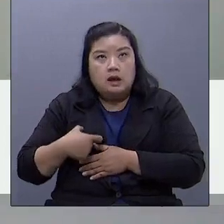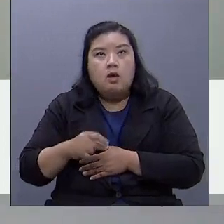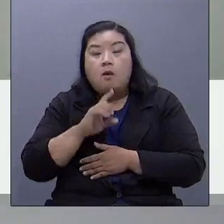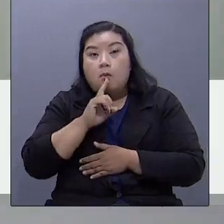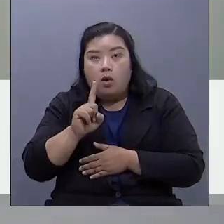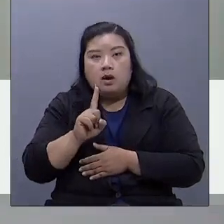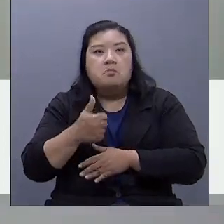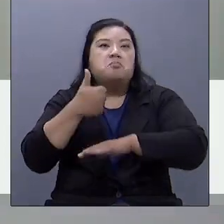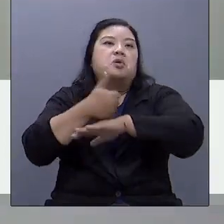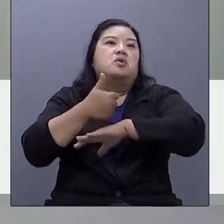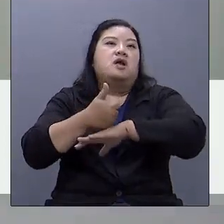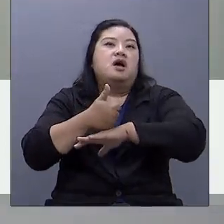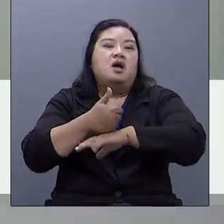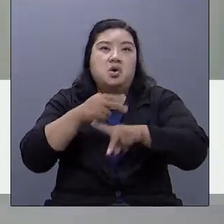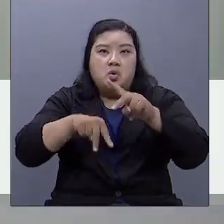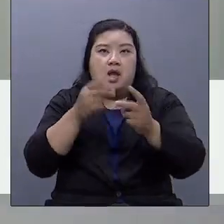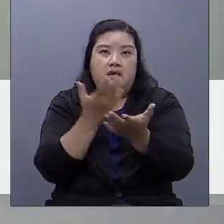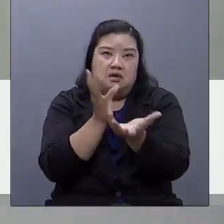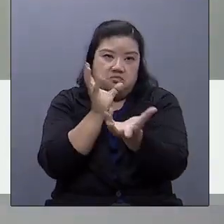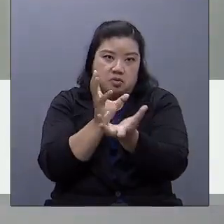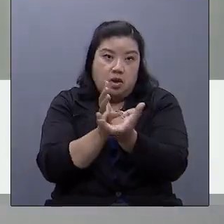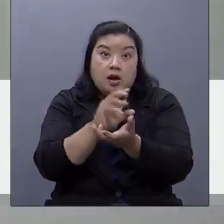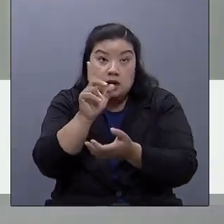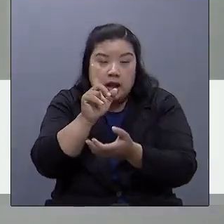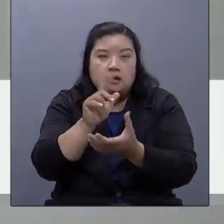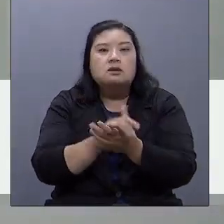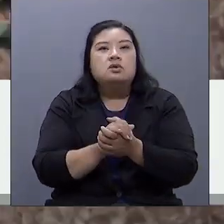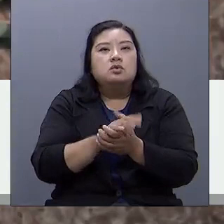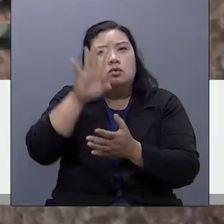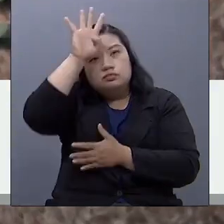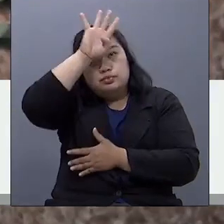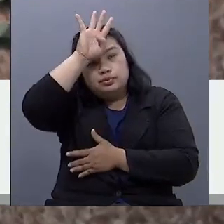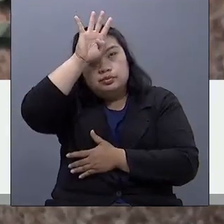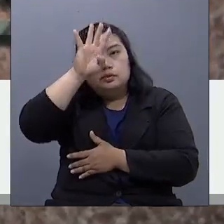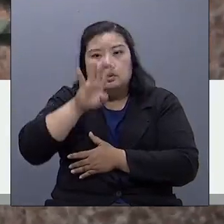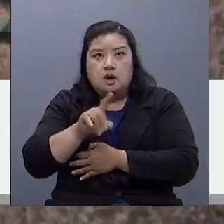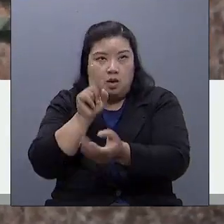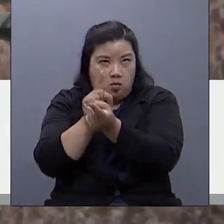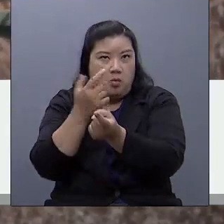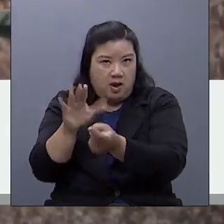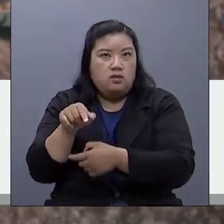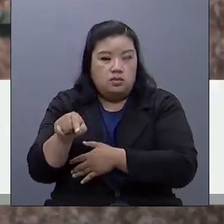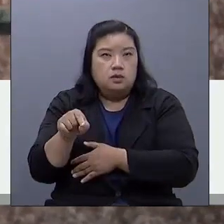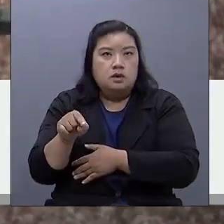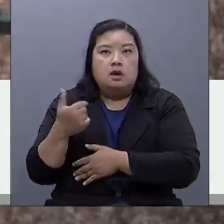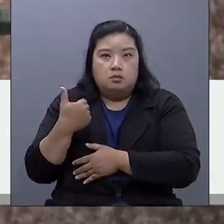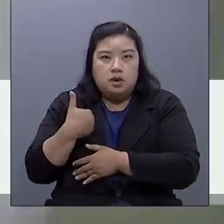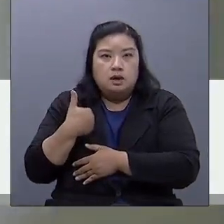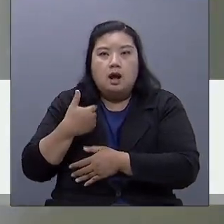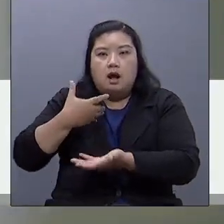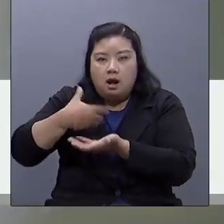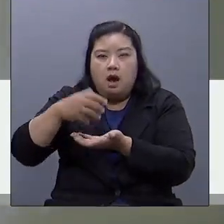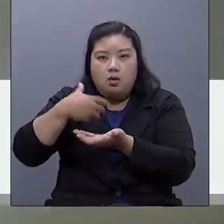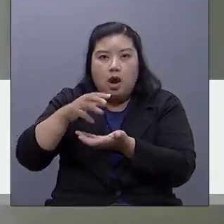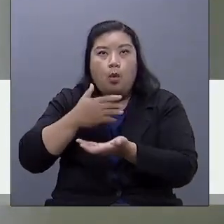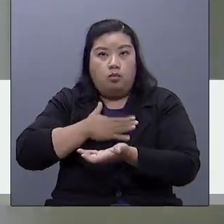อยู่ที่ย่านพระราม 3มาพบกับพนักงานสอบสวนกองบังคับการปราบปรามแล้วนะคะมาให้ข้อมูลกรณีที่ถูก